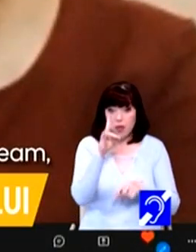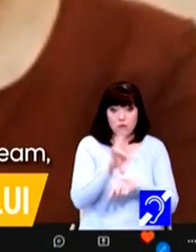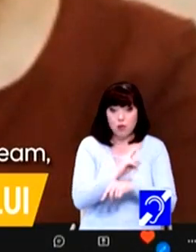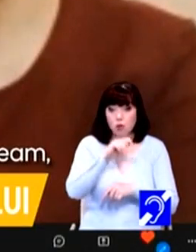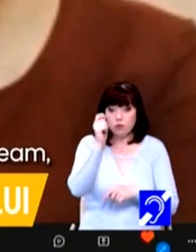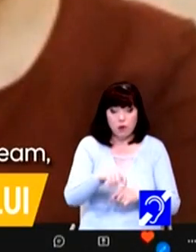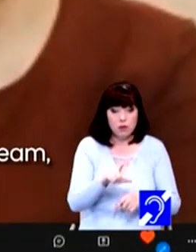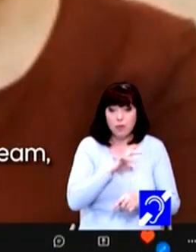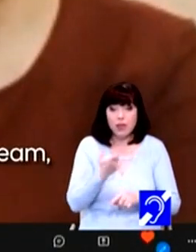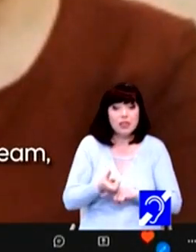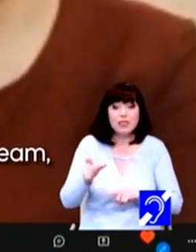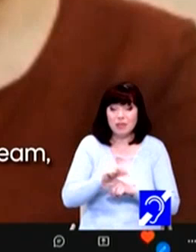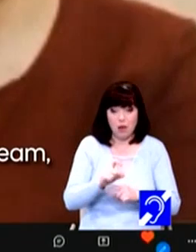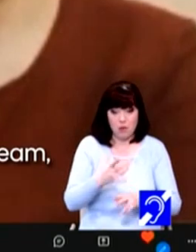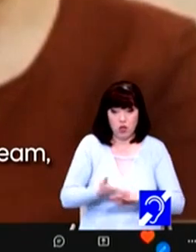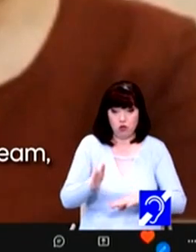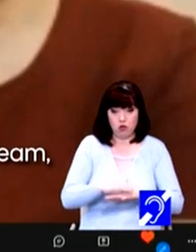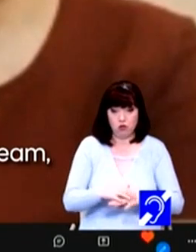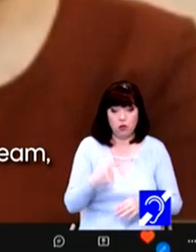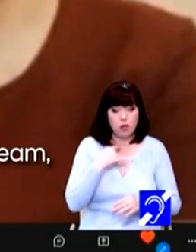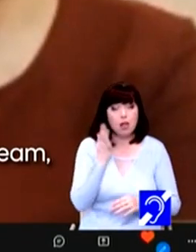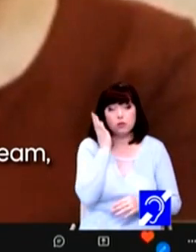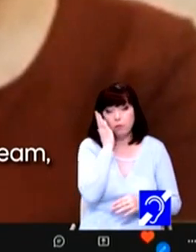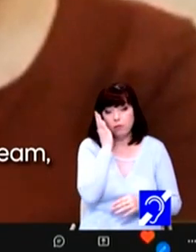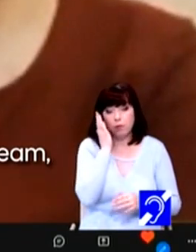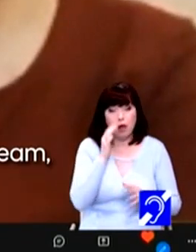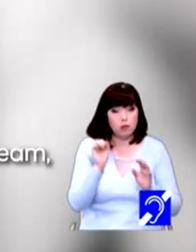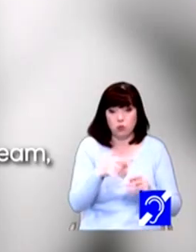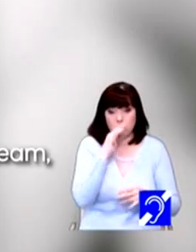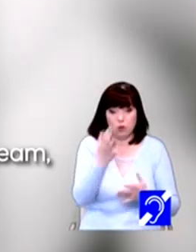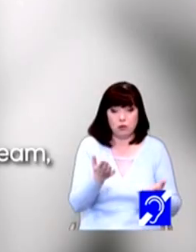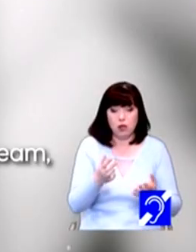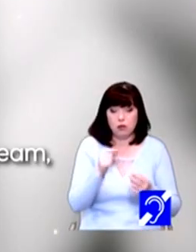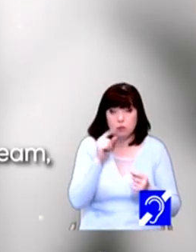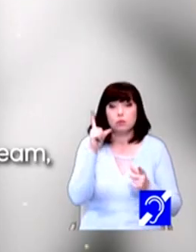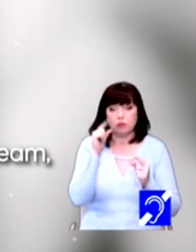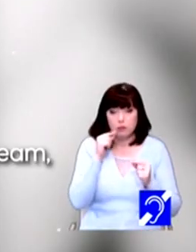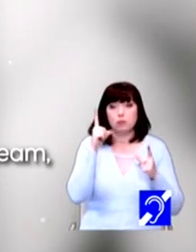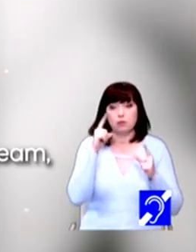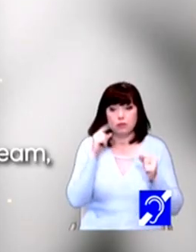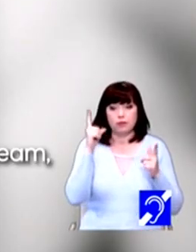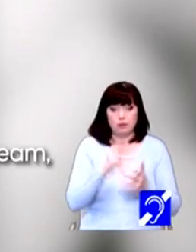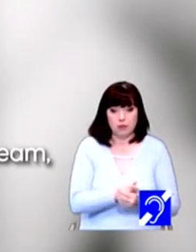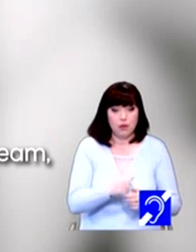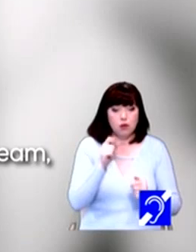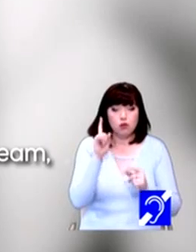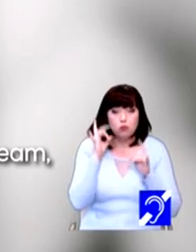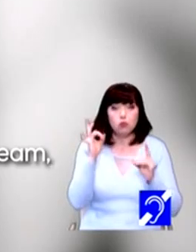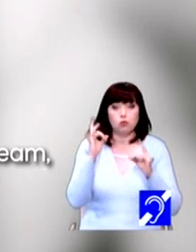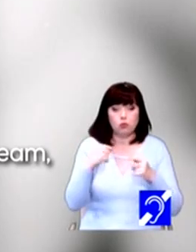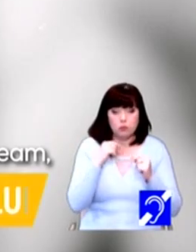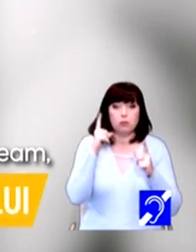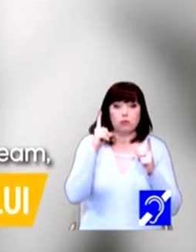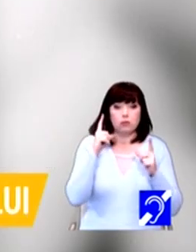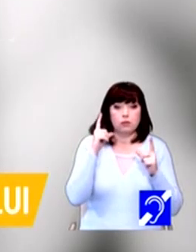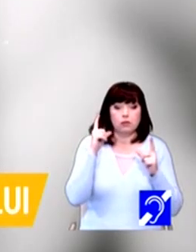a fost cea mai grea. Am dormit, pot să spun, cred că pe furiș. La orice zgomot